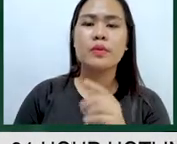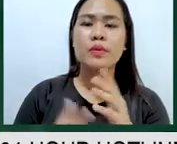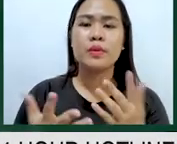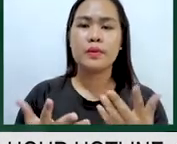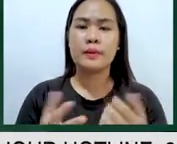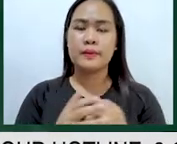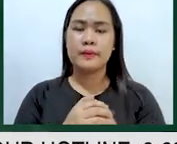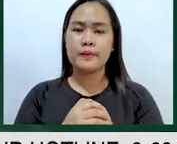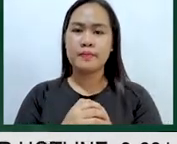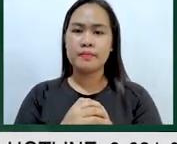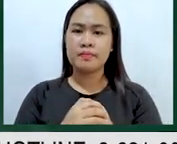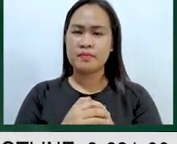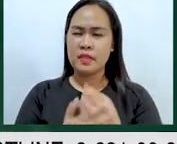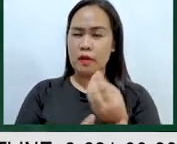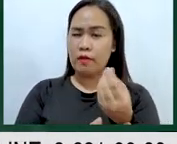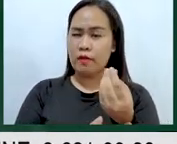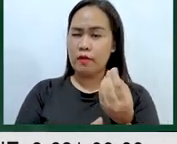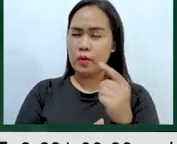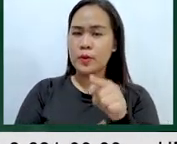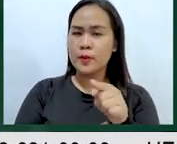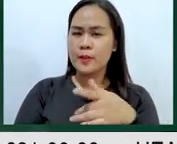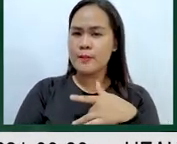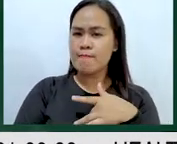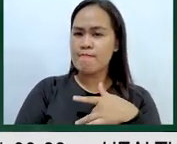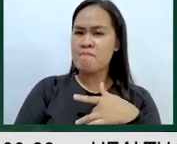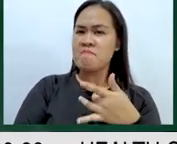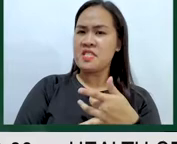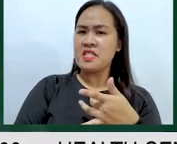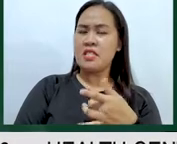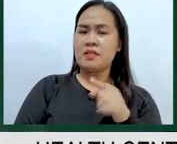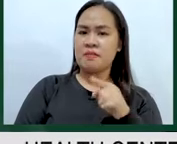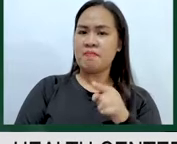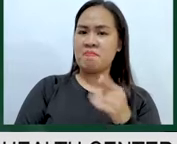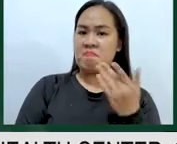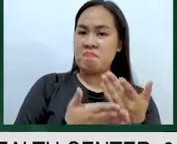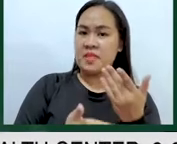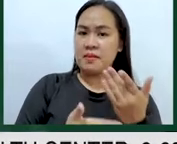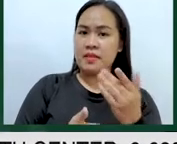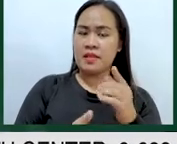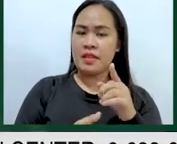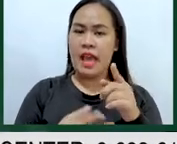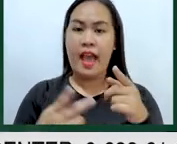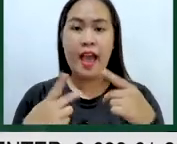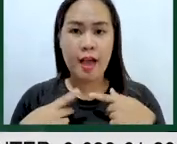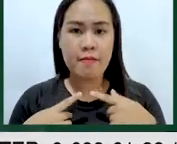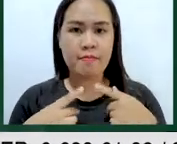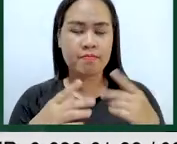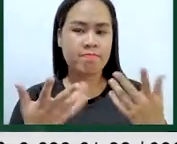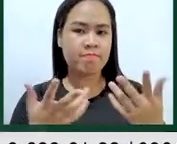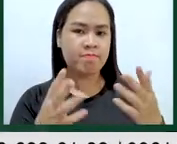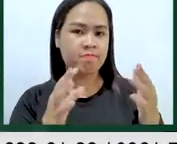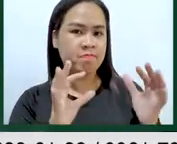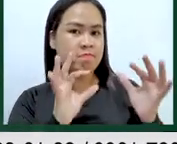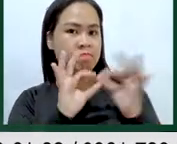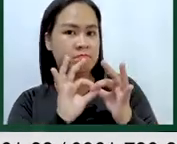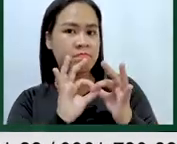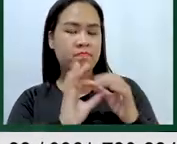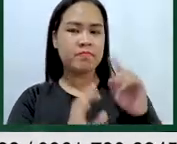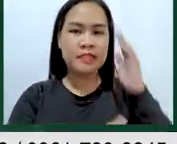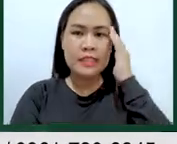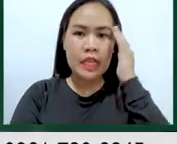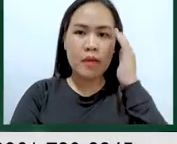kung medyo nararamdaman mo na merong kong connection dito sa taong to, tumigil ka na, di ba?